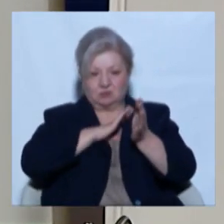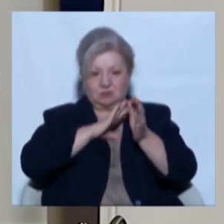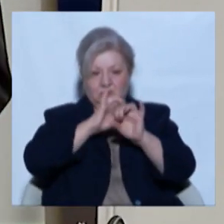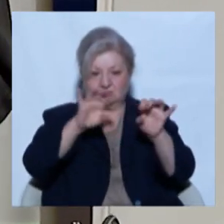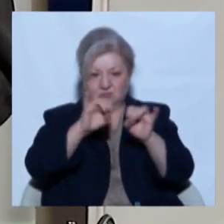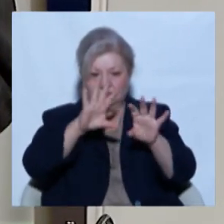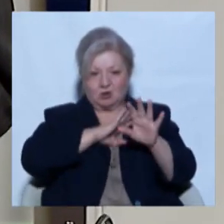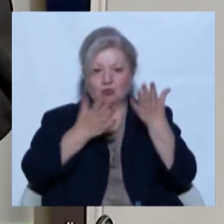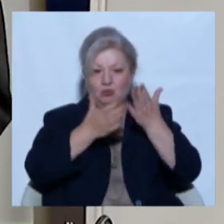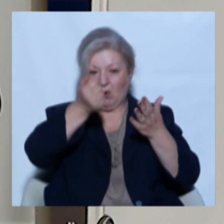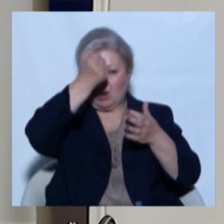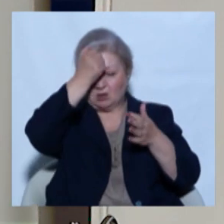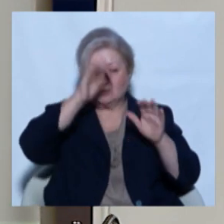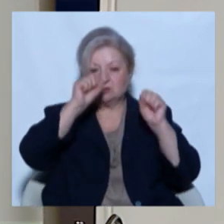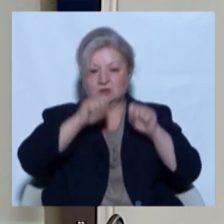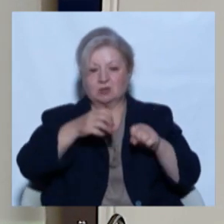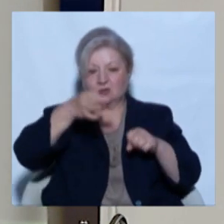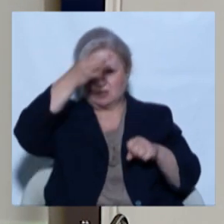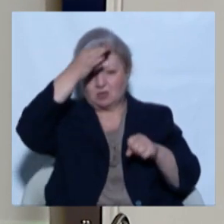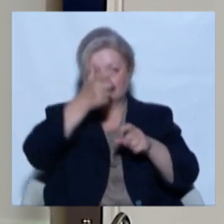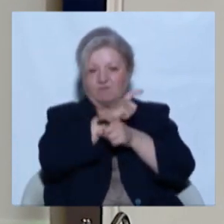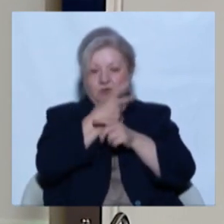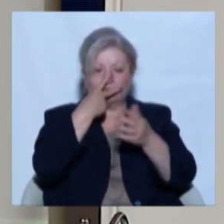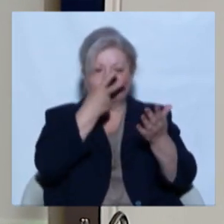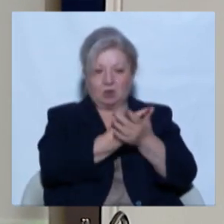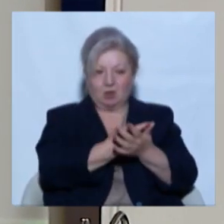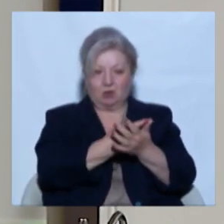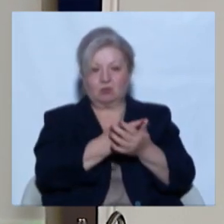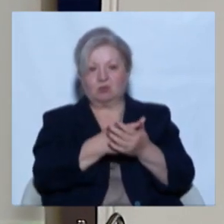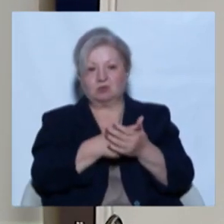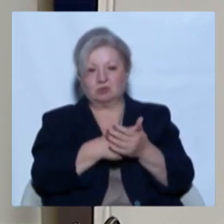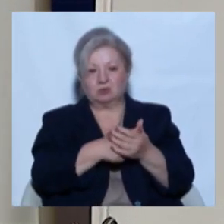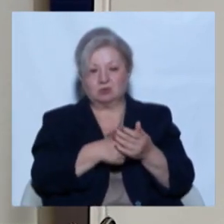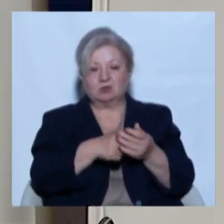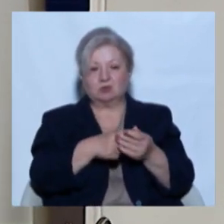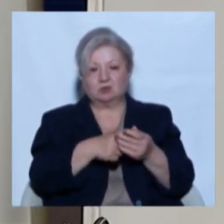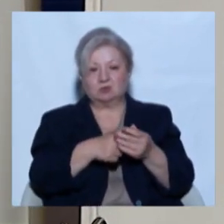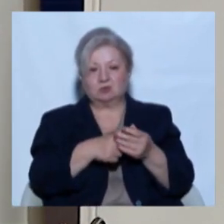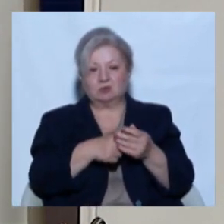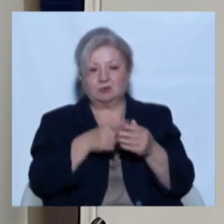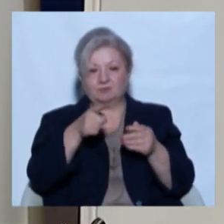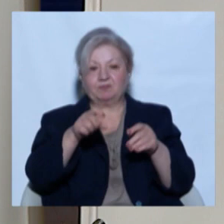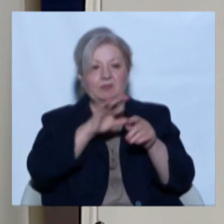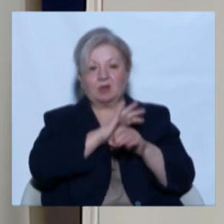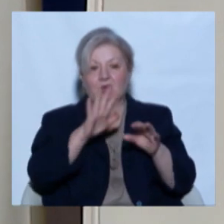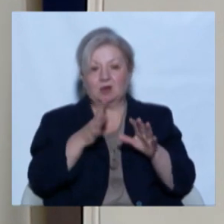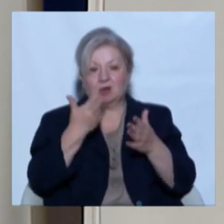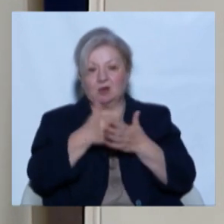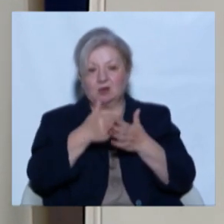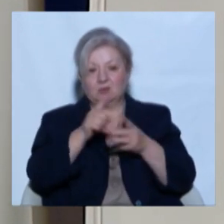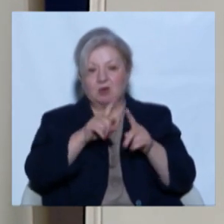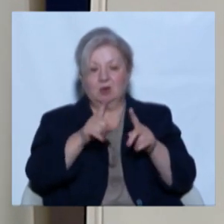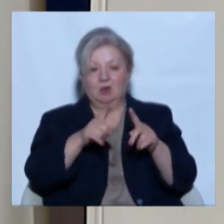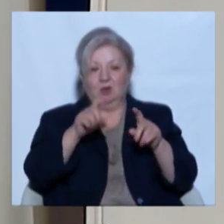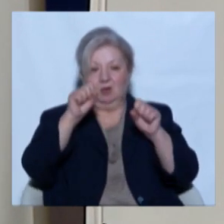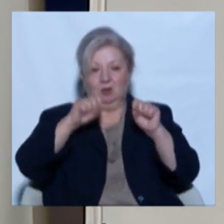ვიდეო. წარმოვიდინოთ ასეთი მეთოდი. ჩვენ მოვიფიქროთ, საქმე იმაშია, რომ არ შეიძლება შაბლონურად